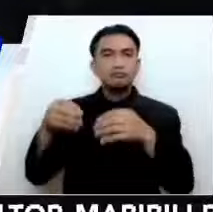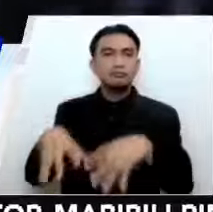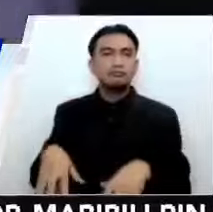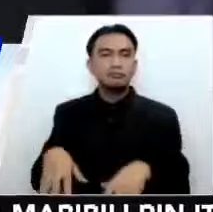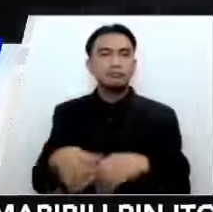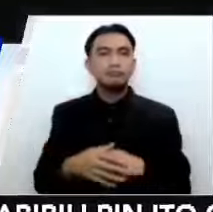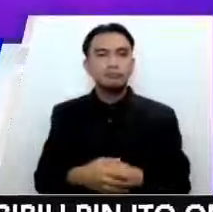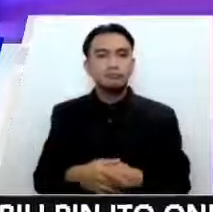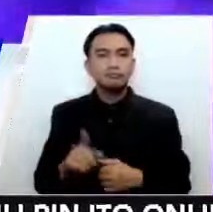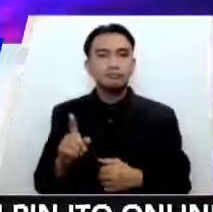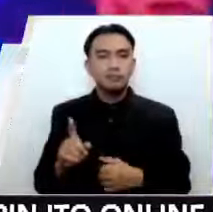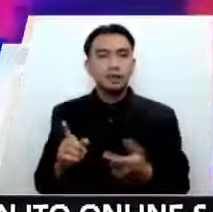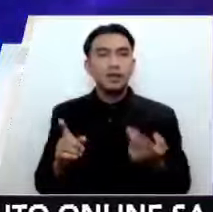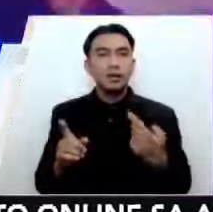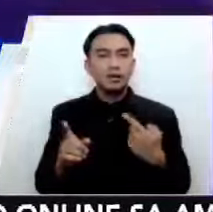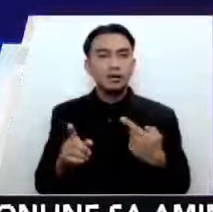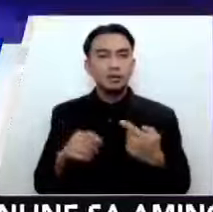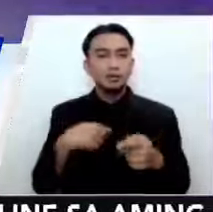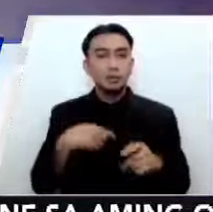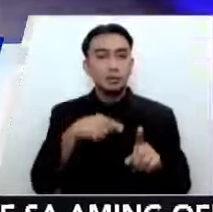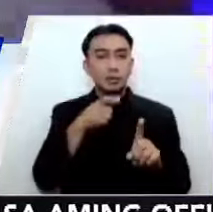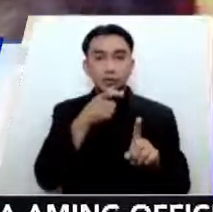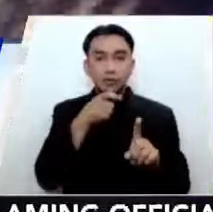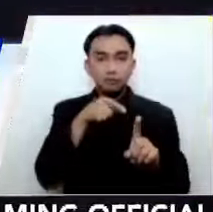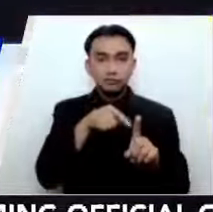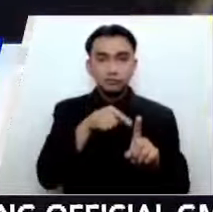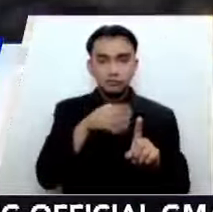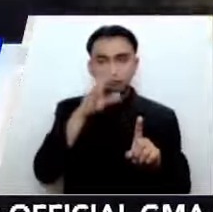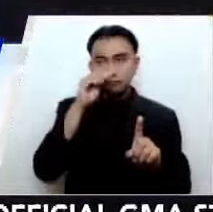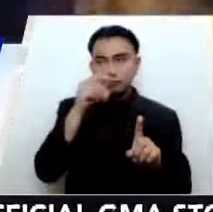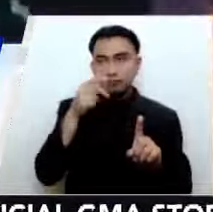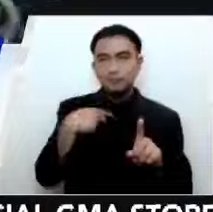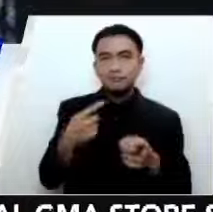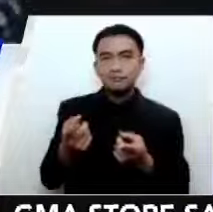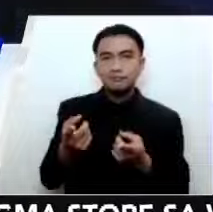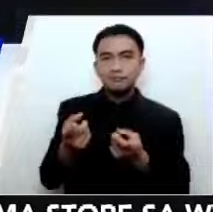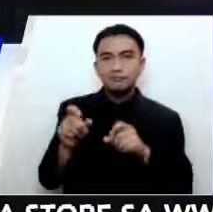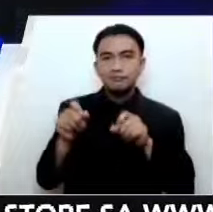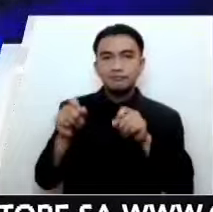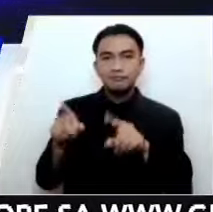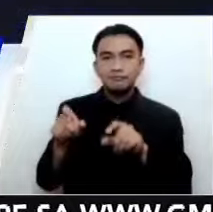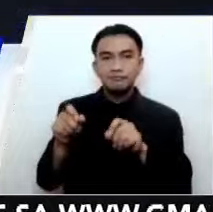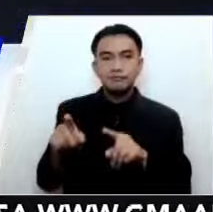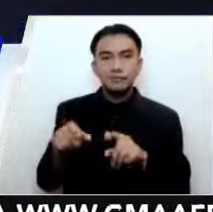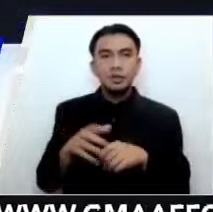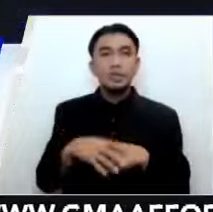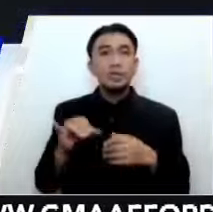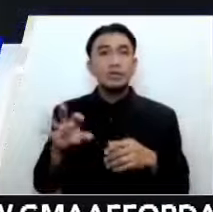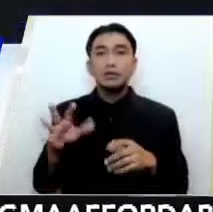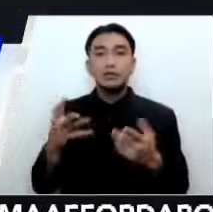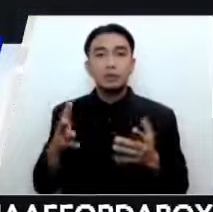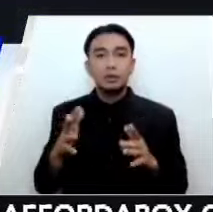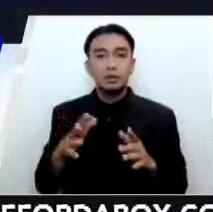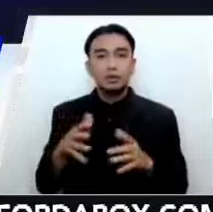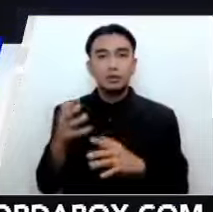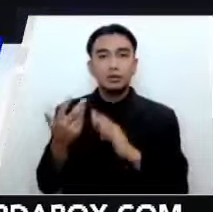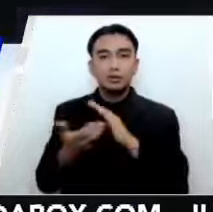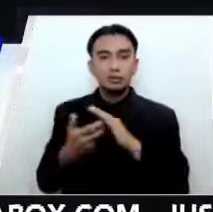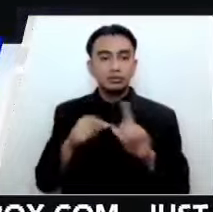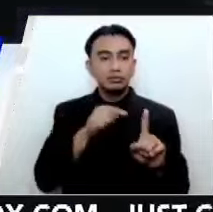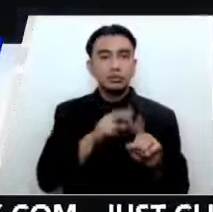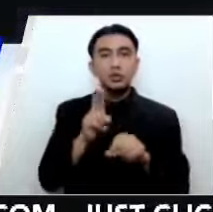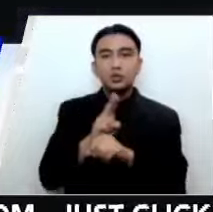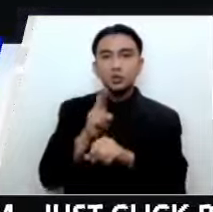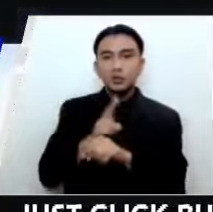ang bouncer na siya umanong bugaw. Sumbong ng ilang biktima kapag wala silang customer, ang kanilang bugaw ang nang-aabuso sa